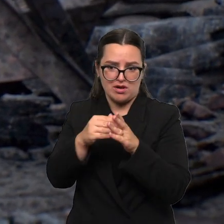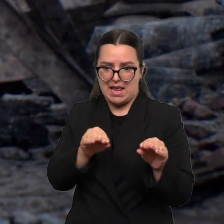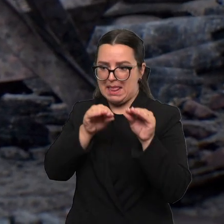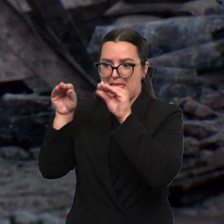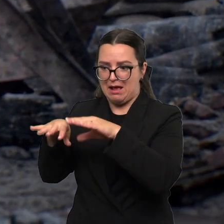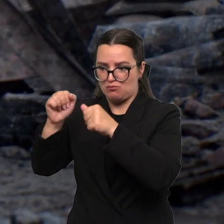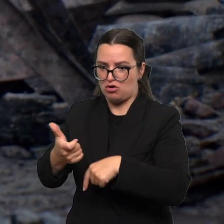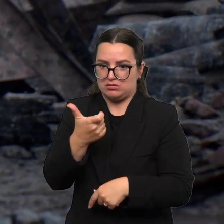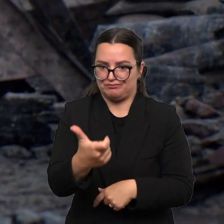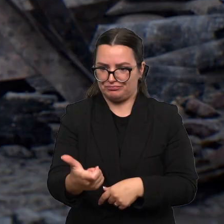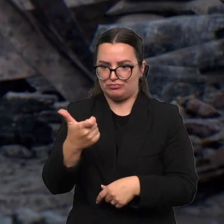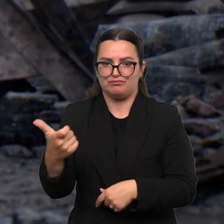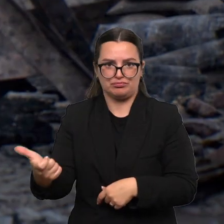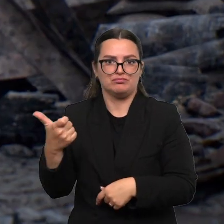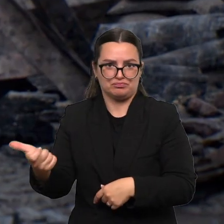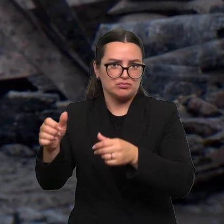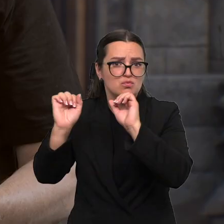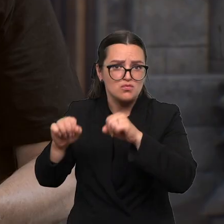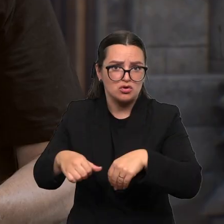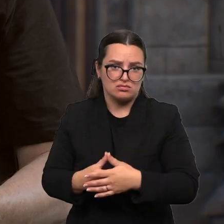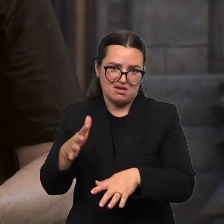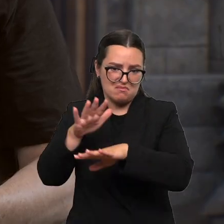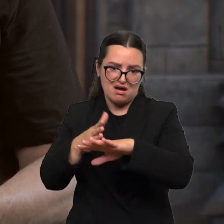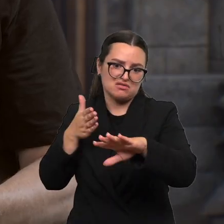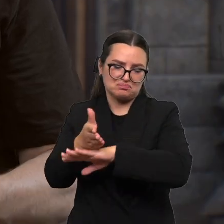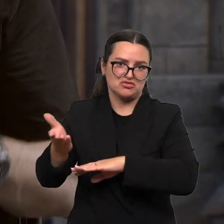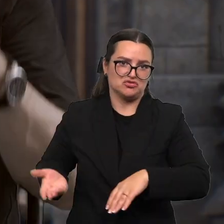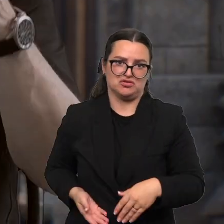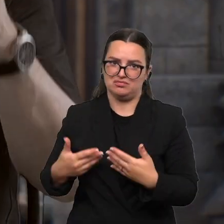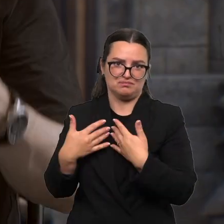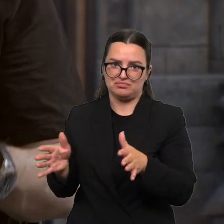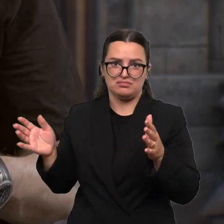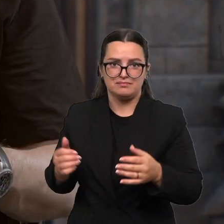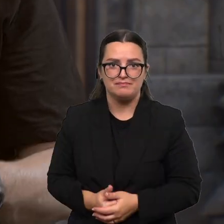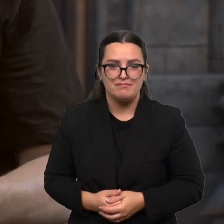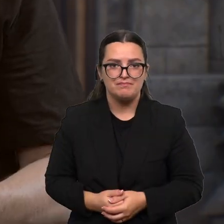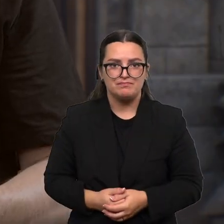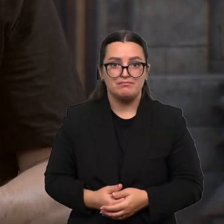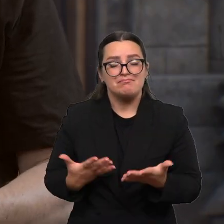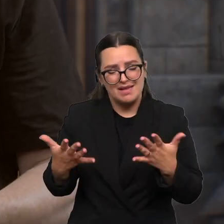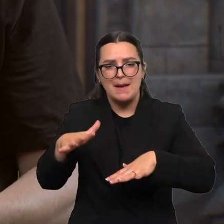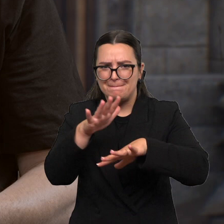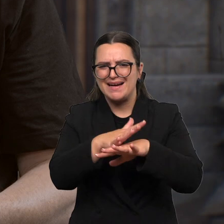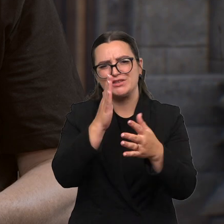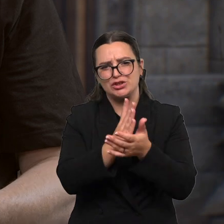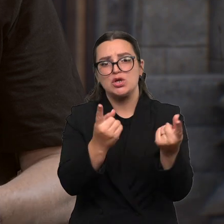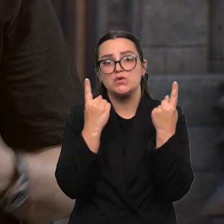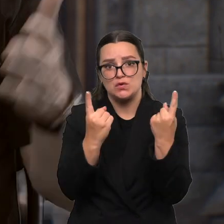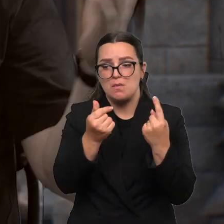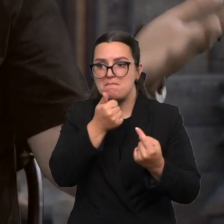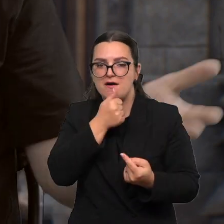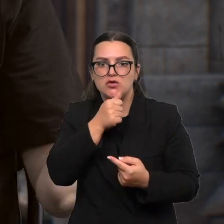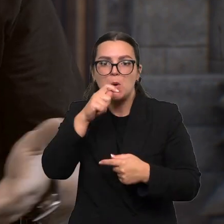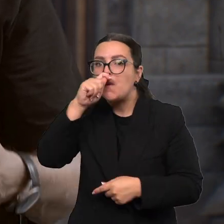jų iš esmės nebėra ko vaikščioti į banką. Tai šitoj dimensijoje bankai yra saugus. Ir